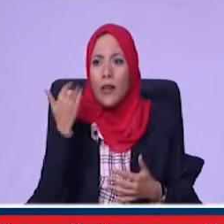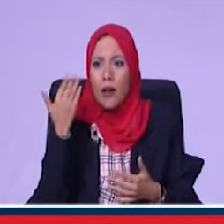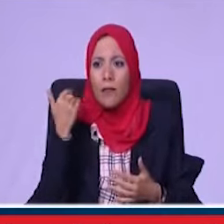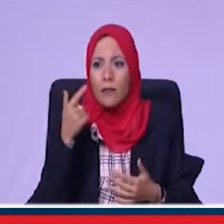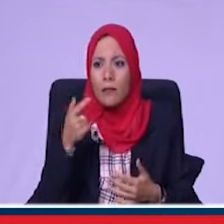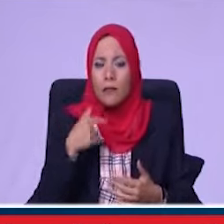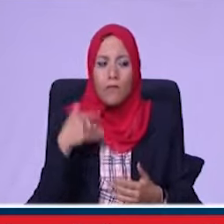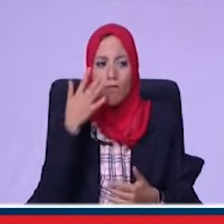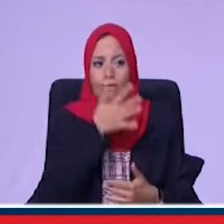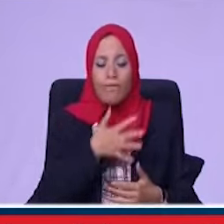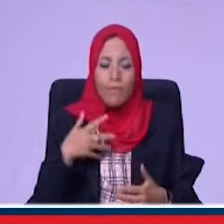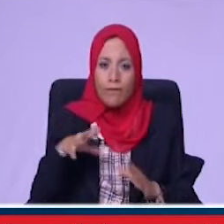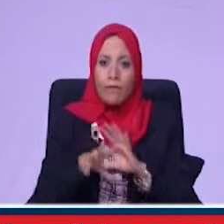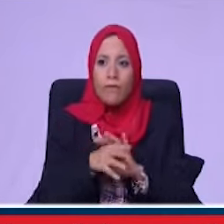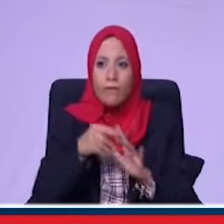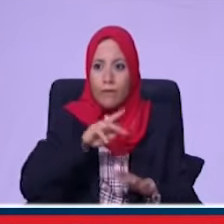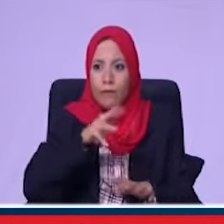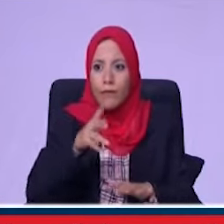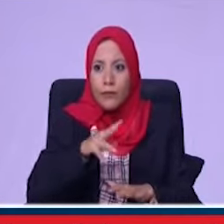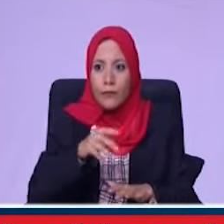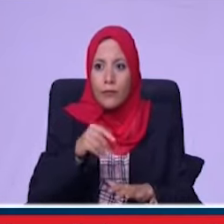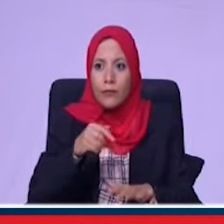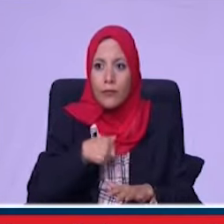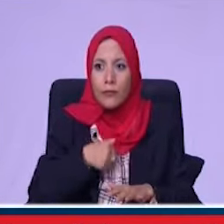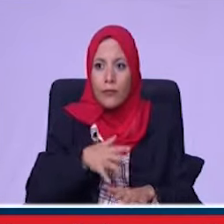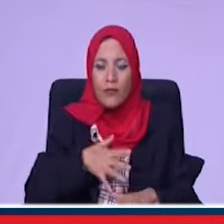اتغير ان بدا